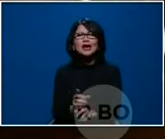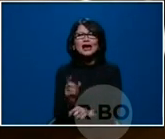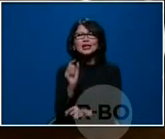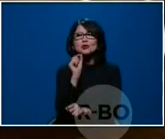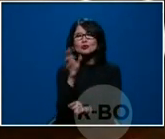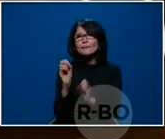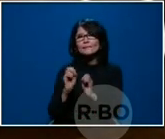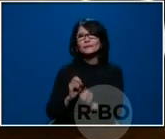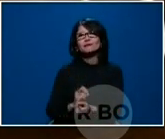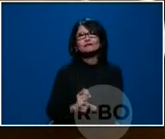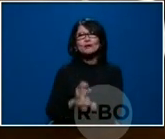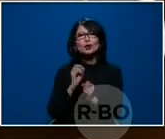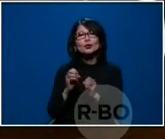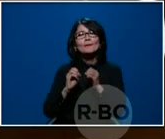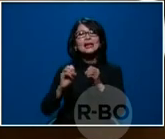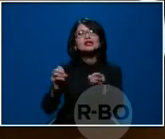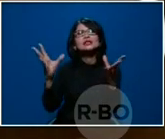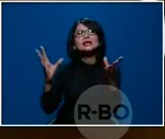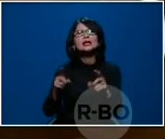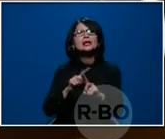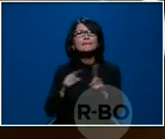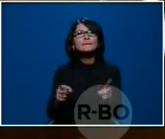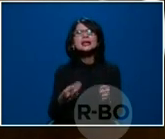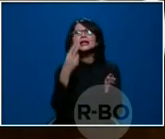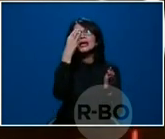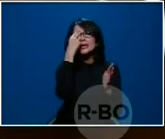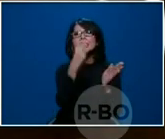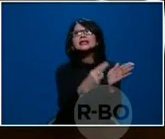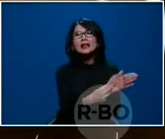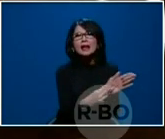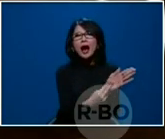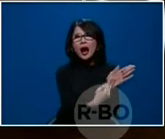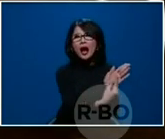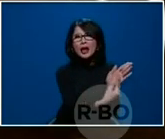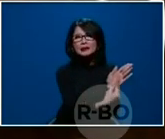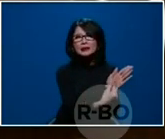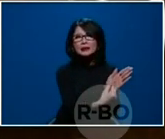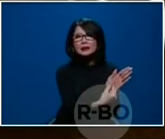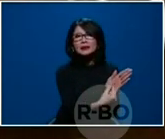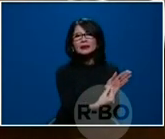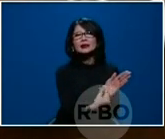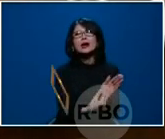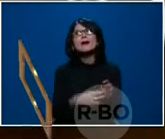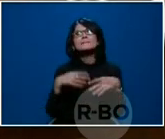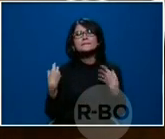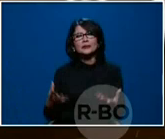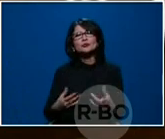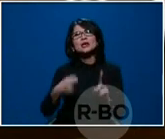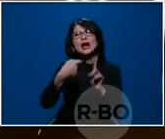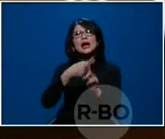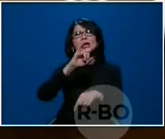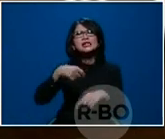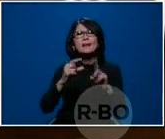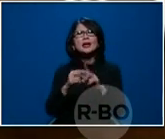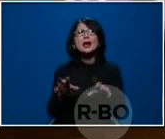mlauncing tetapi realisasinya terbukti KJP saja banyak keluhan